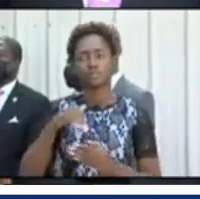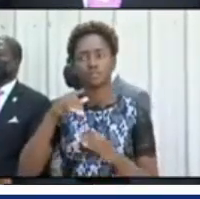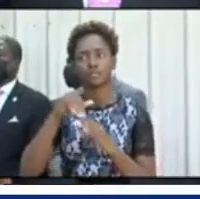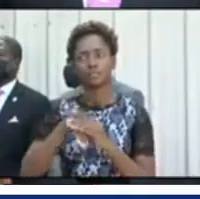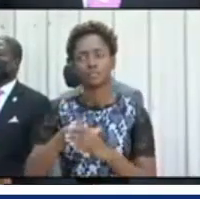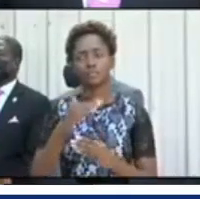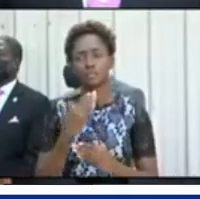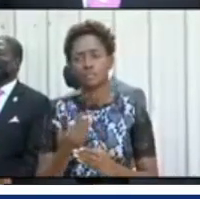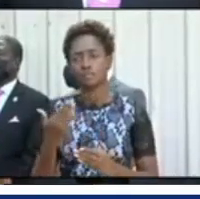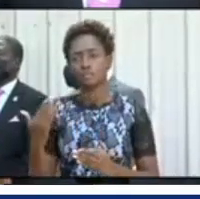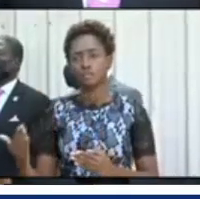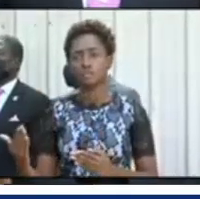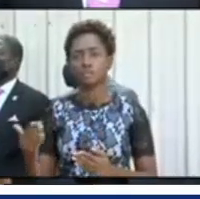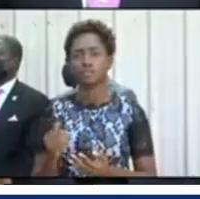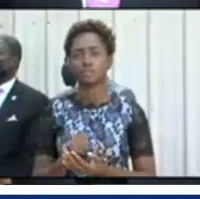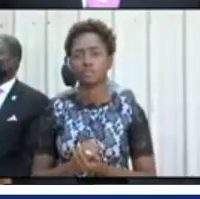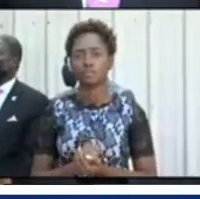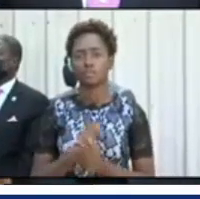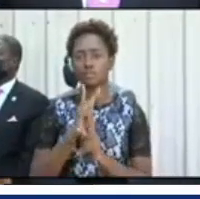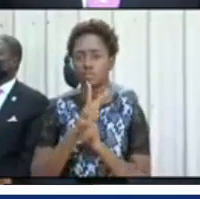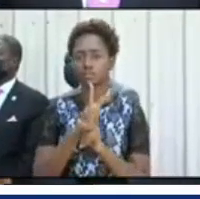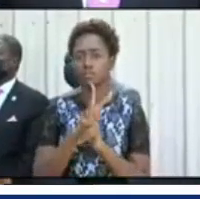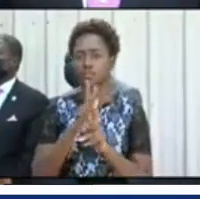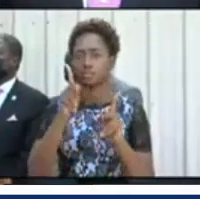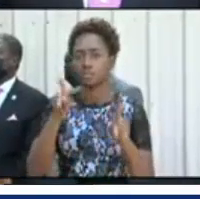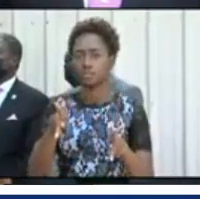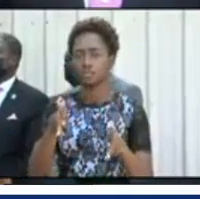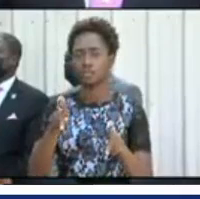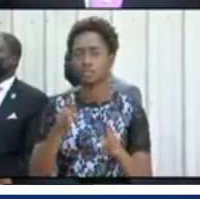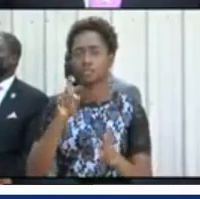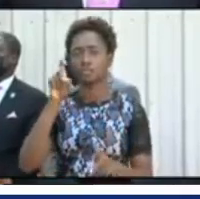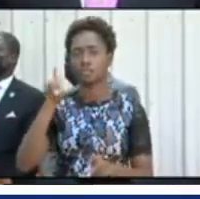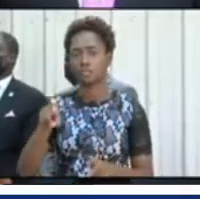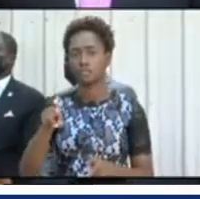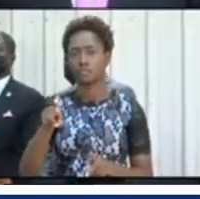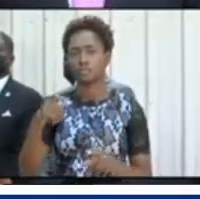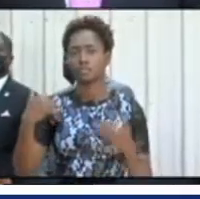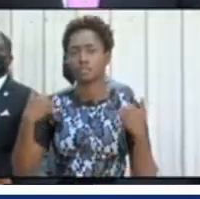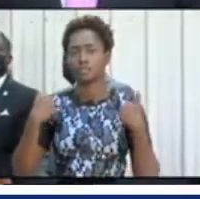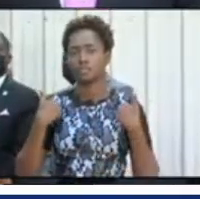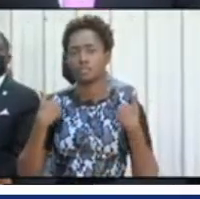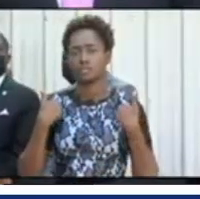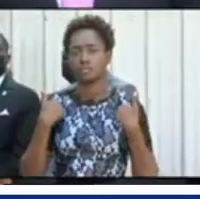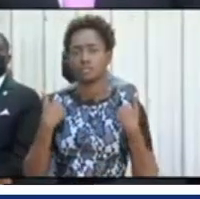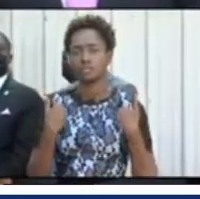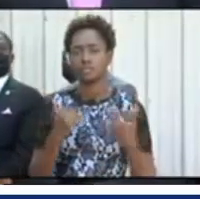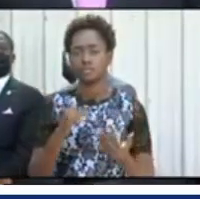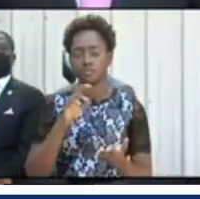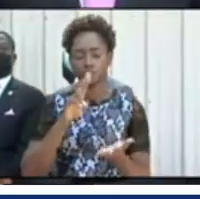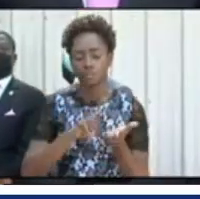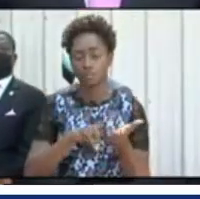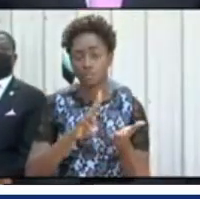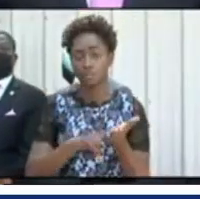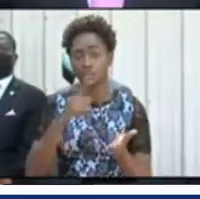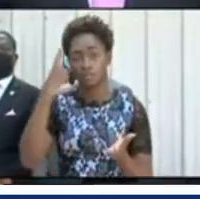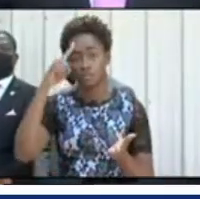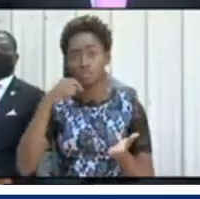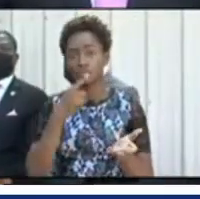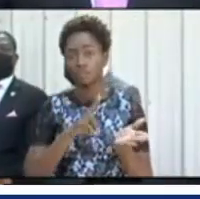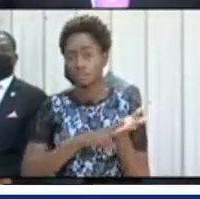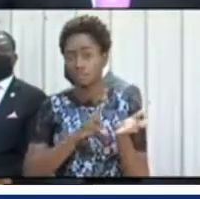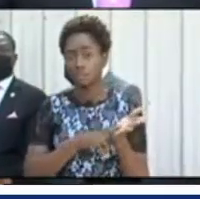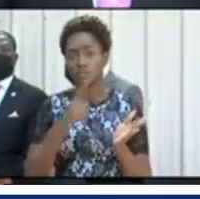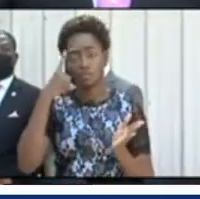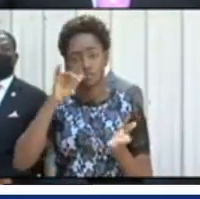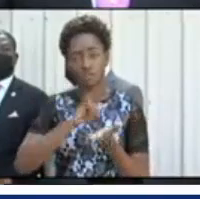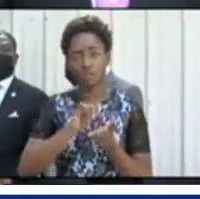dans les affaires qui ont mais il faut que nous gagnions preuve et bon genre preuve. C'est pour ça